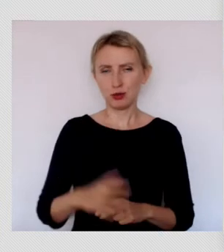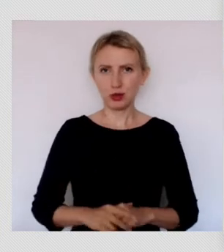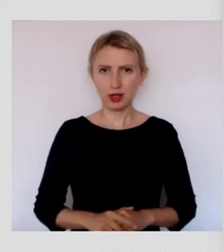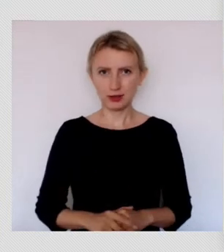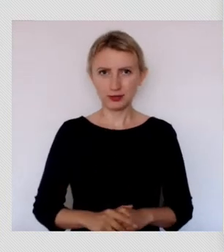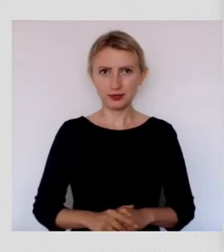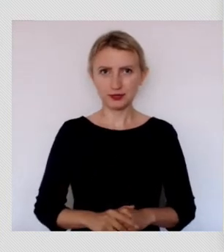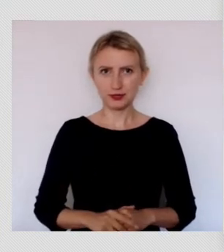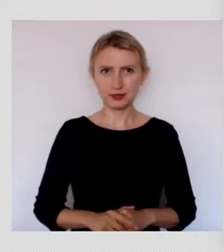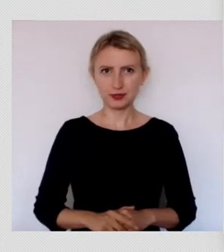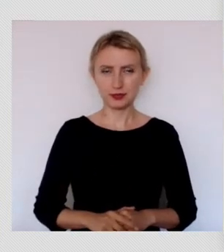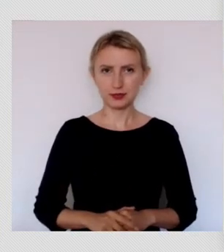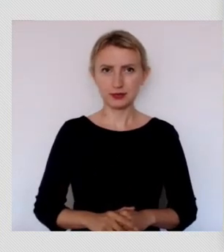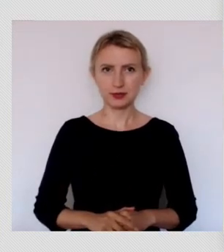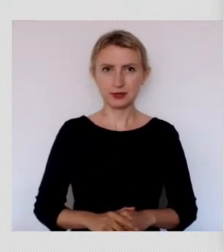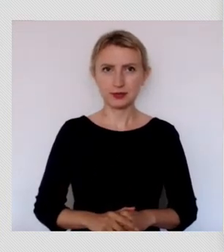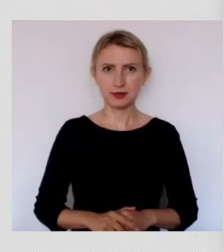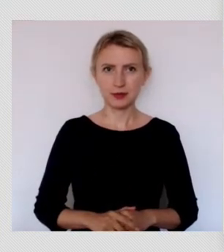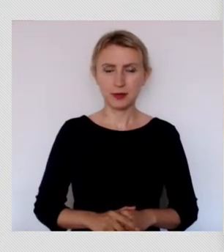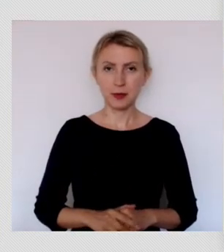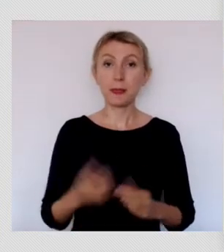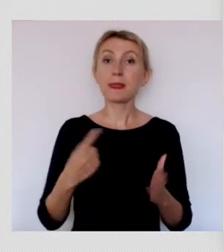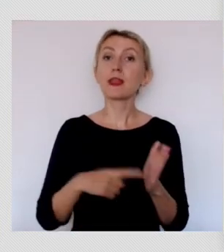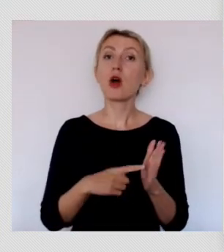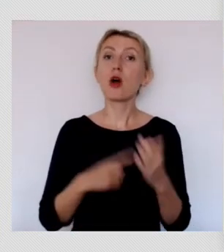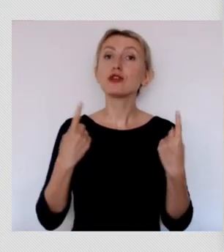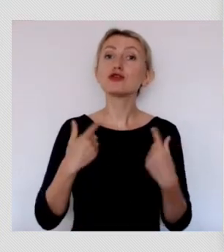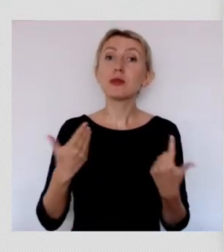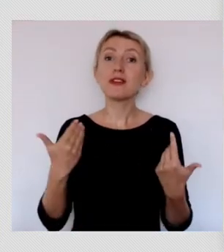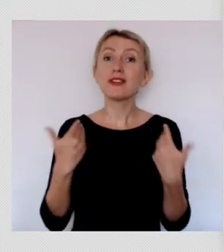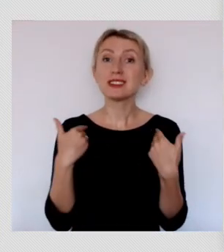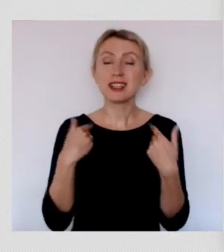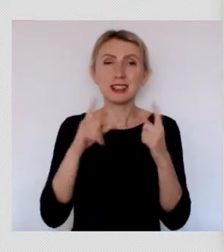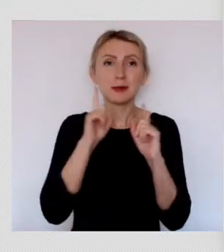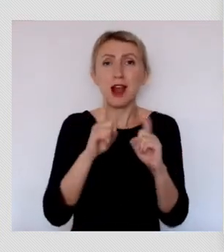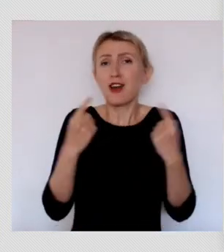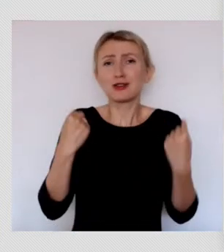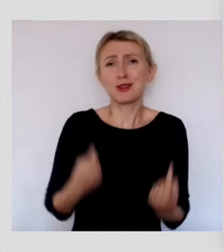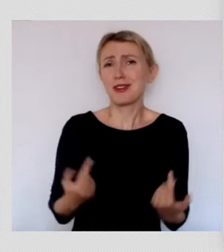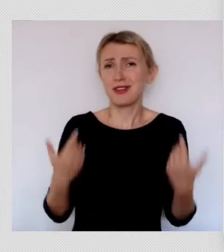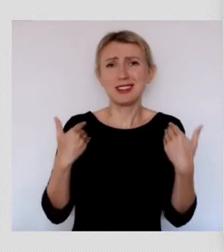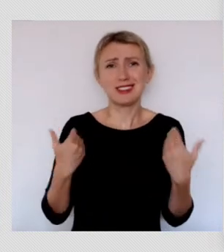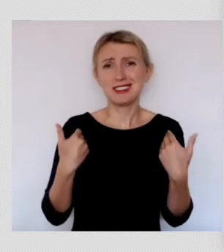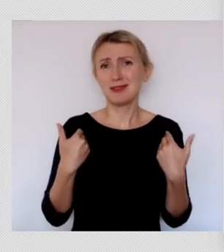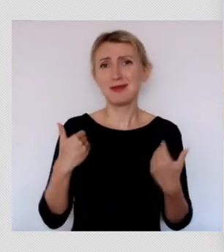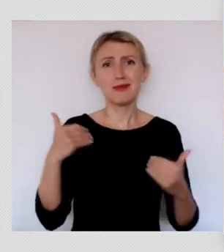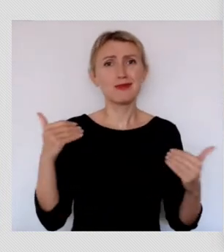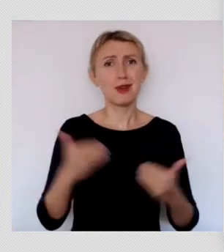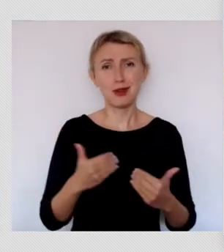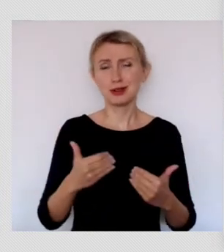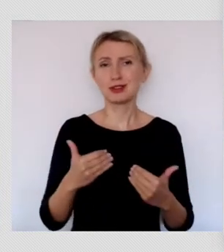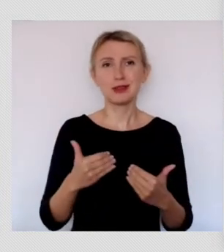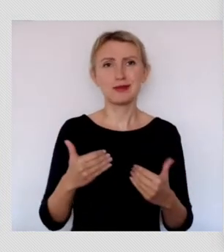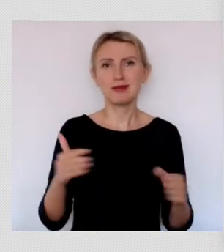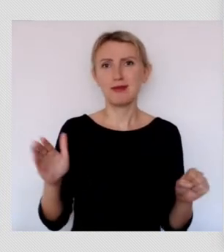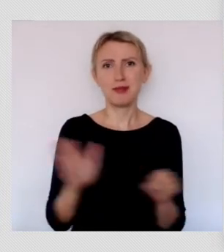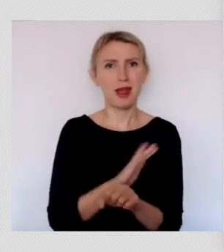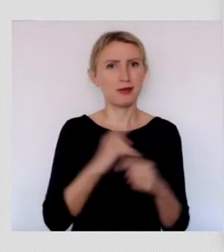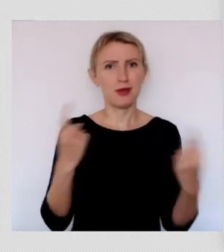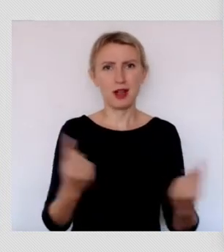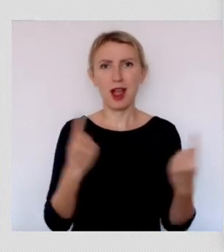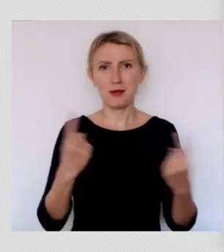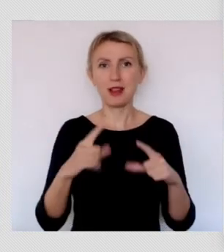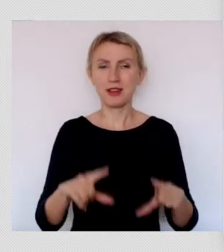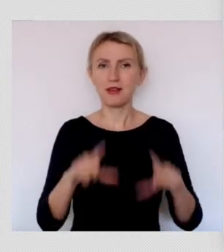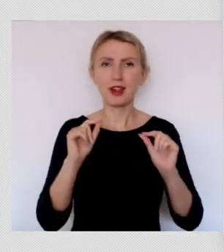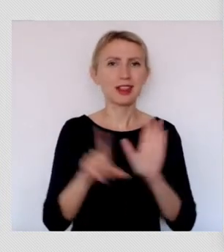w zakresie reklamy. To osoby fizyczne, w zasadzie osoba fizyczna może prowadzić pełną kampanię wyborczą